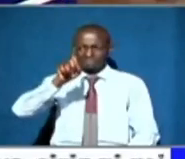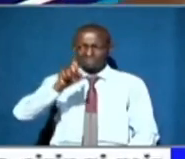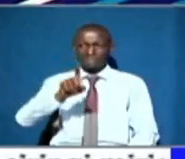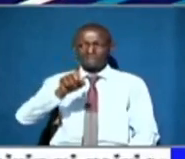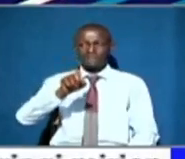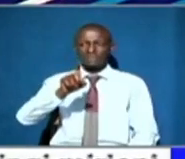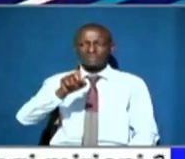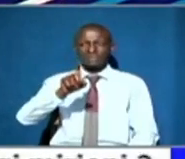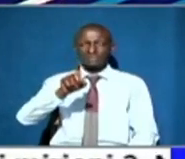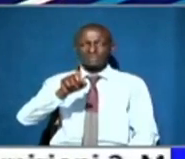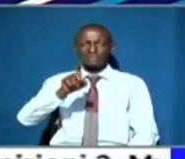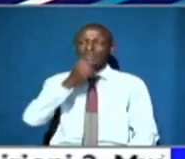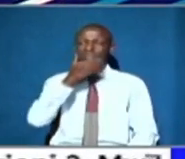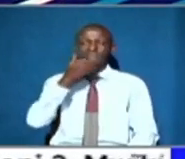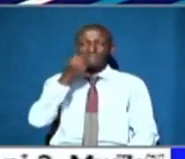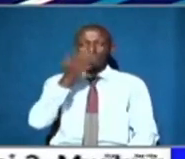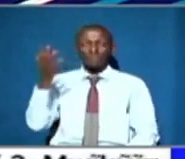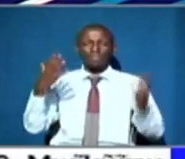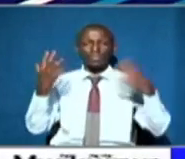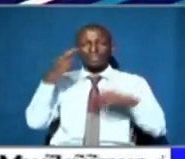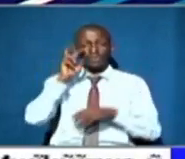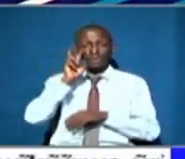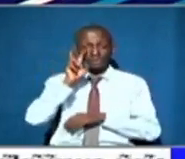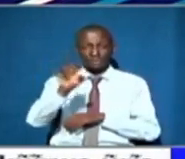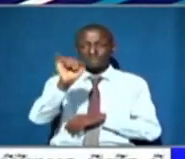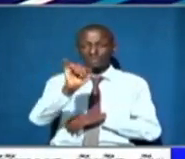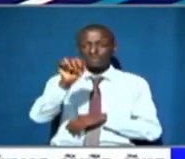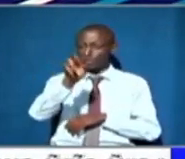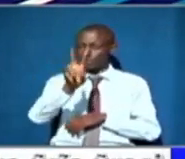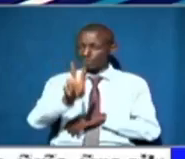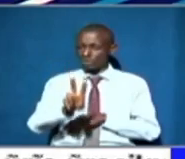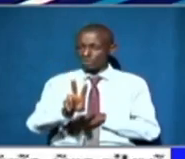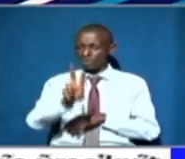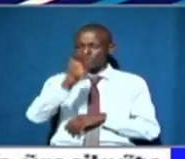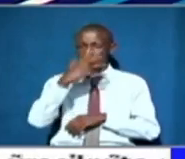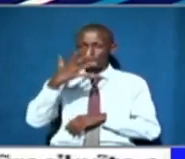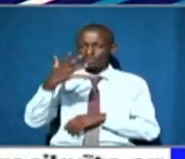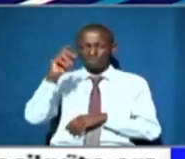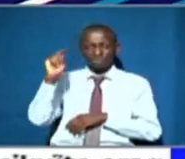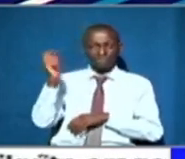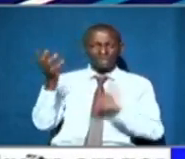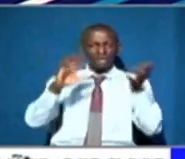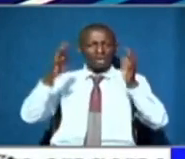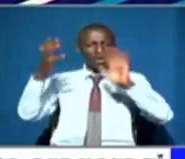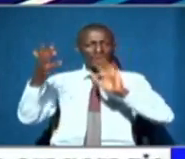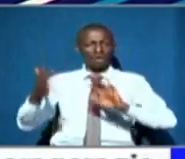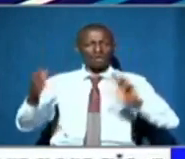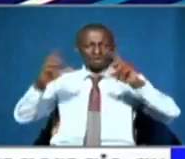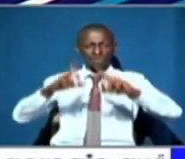kwira mwiroreri wa Inoro TV ndimwire ati muthamaki maundu macio wothe uiguaga